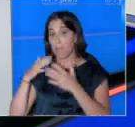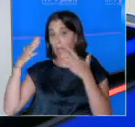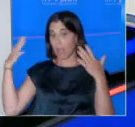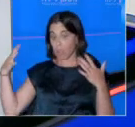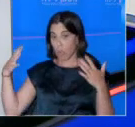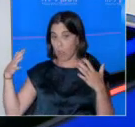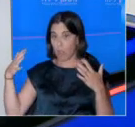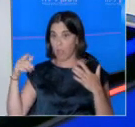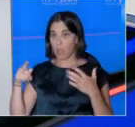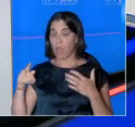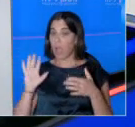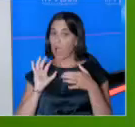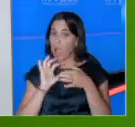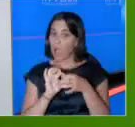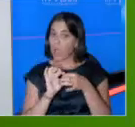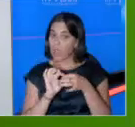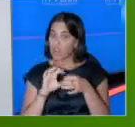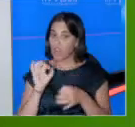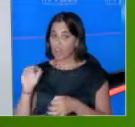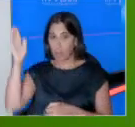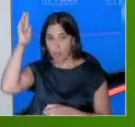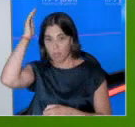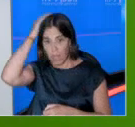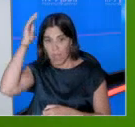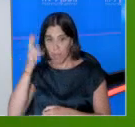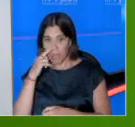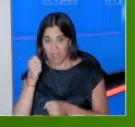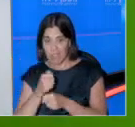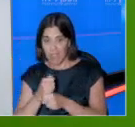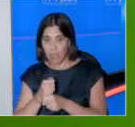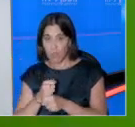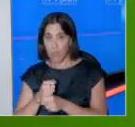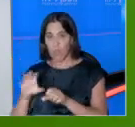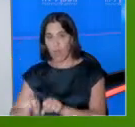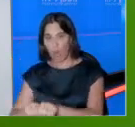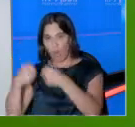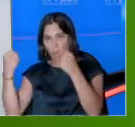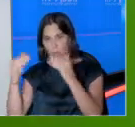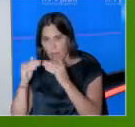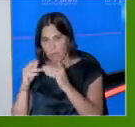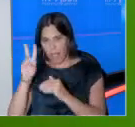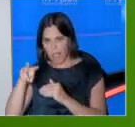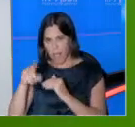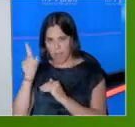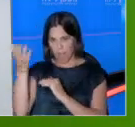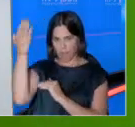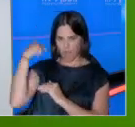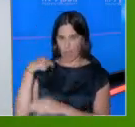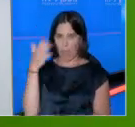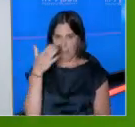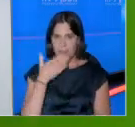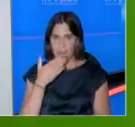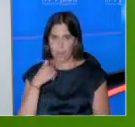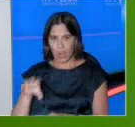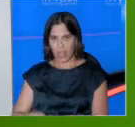בגדול, הקשר שנפתלי בנט מנסה לעשות בין חורבן הבית לפני 2000 שנה, מדינה יהודית